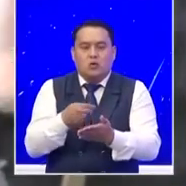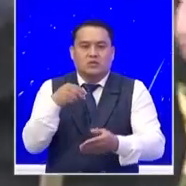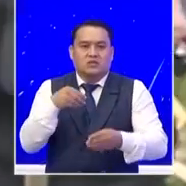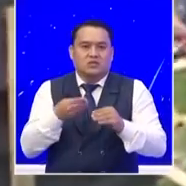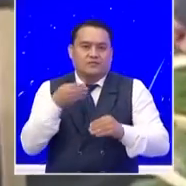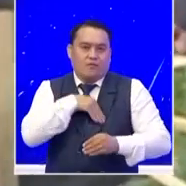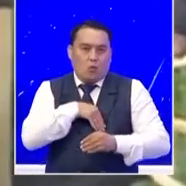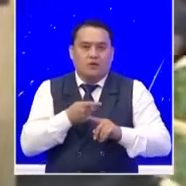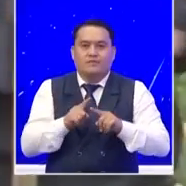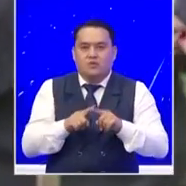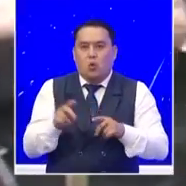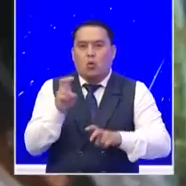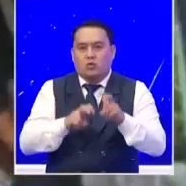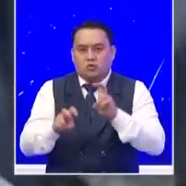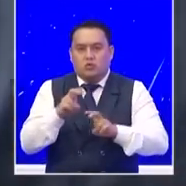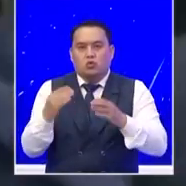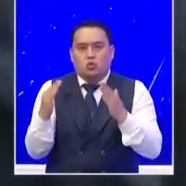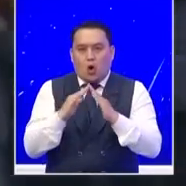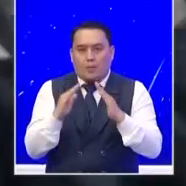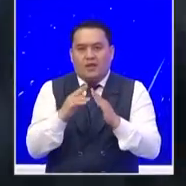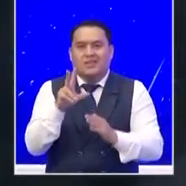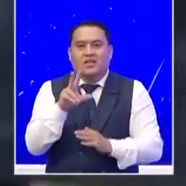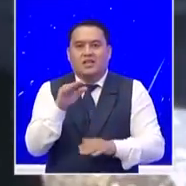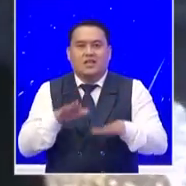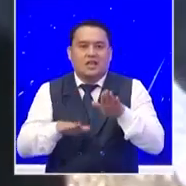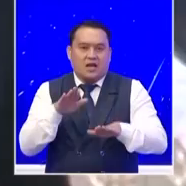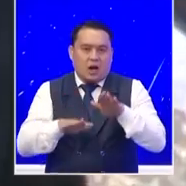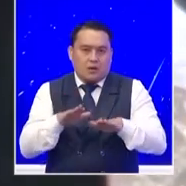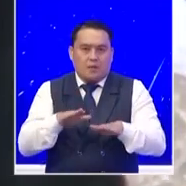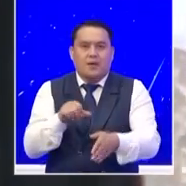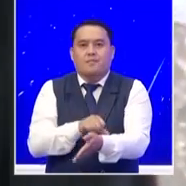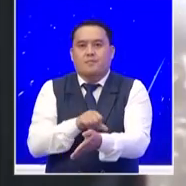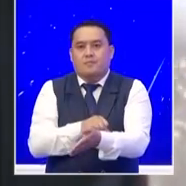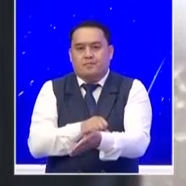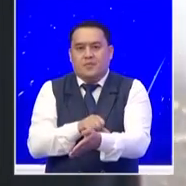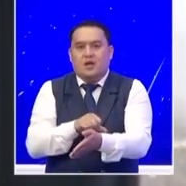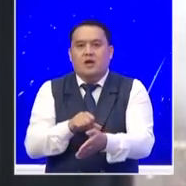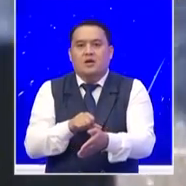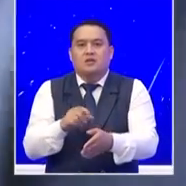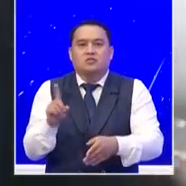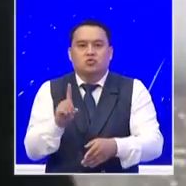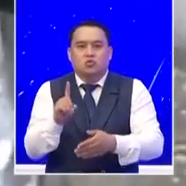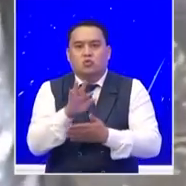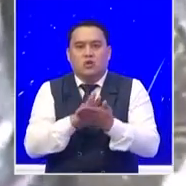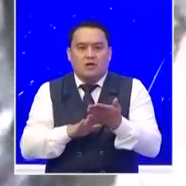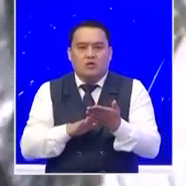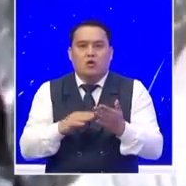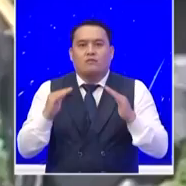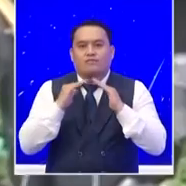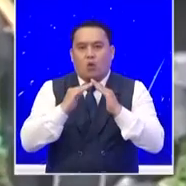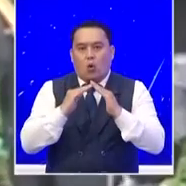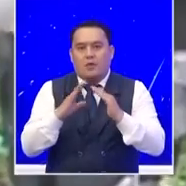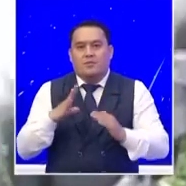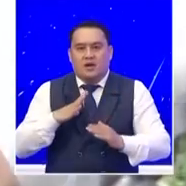свертки. Уже далее при обыске в доме было изъято 3,5 килограмма марихуаны. На этом сюрпризы не закончились. В гараже у